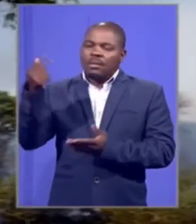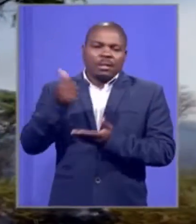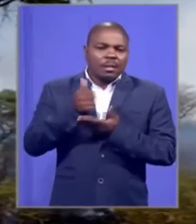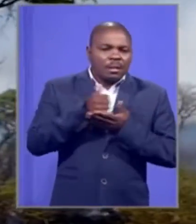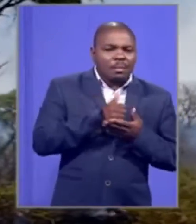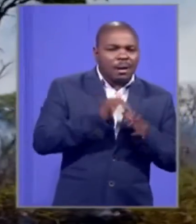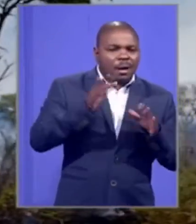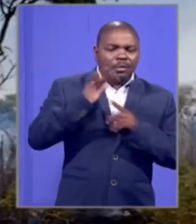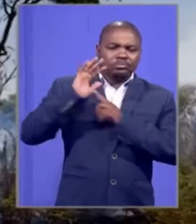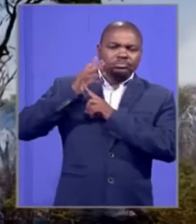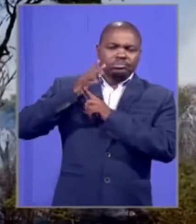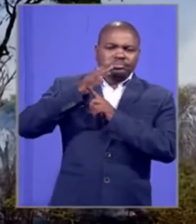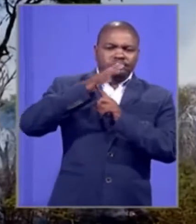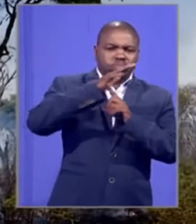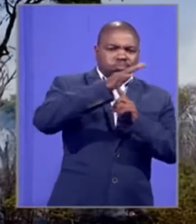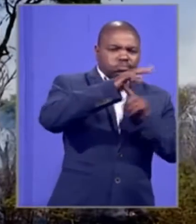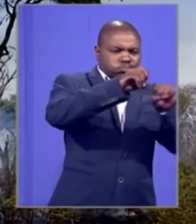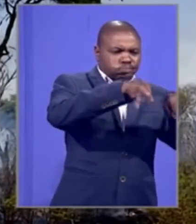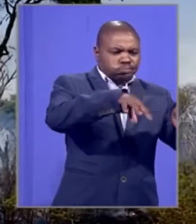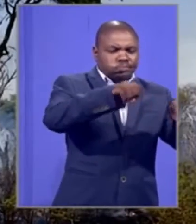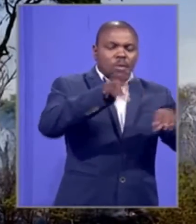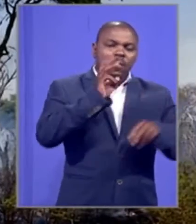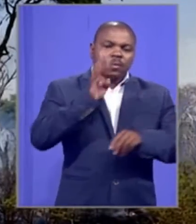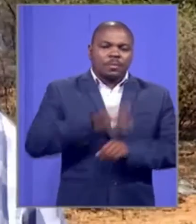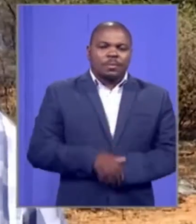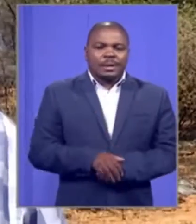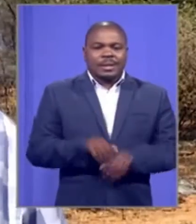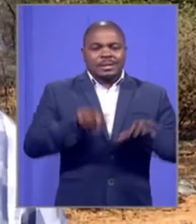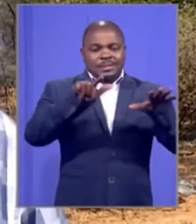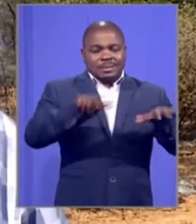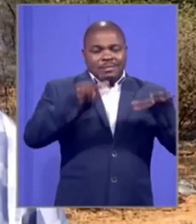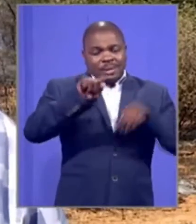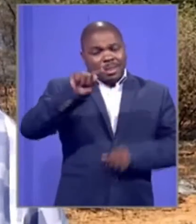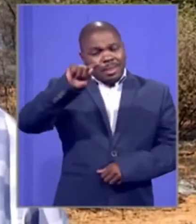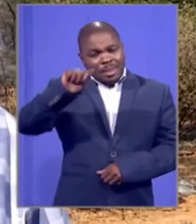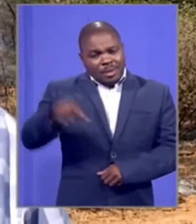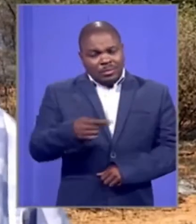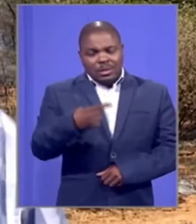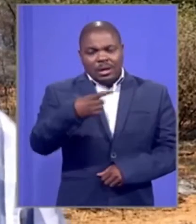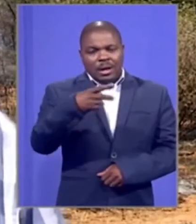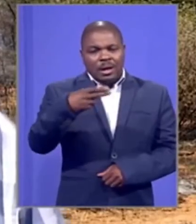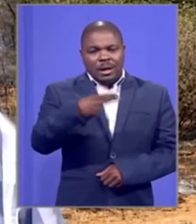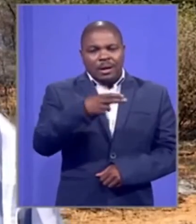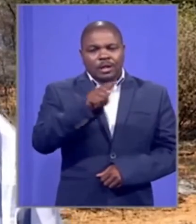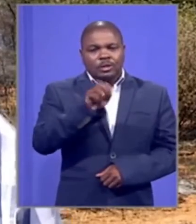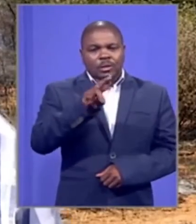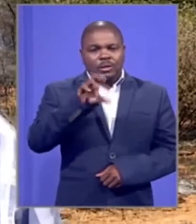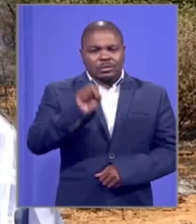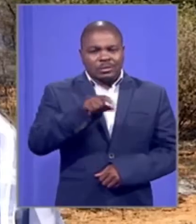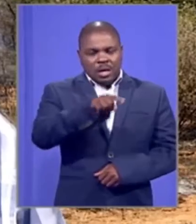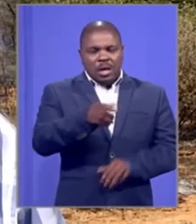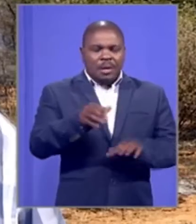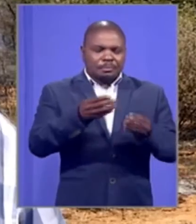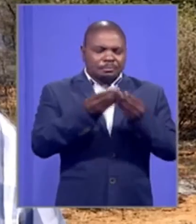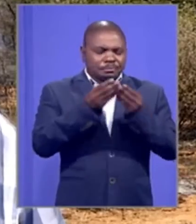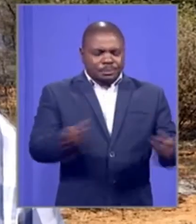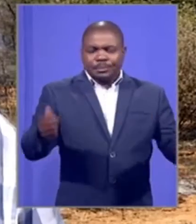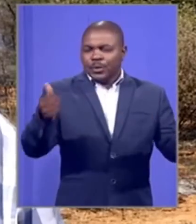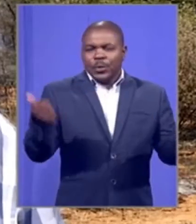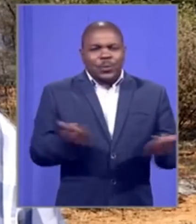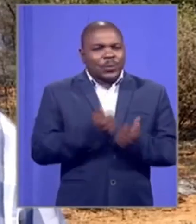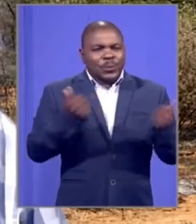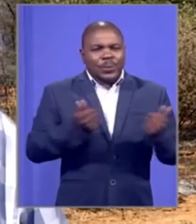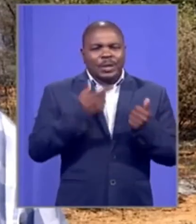tsa difofane. Go setse go senyegile about 17,000 hectares tse re dirang boikuelo jo bo go